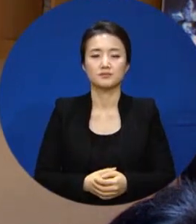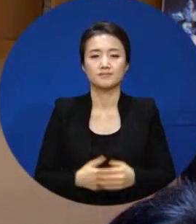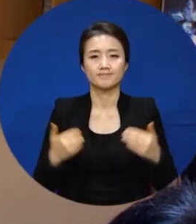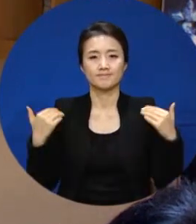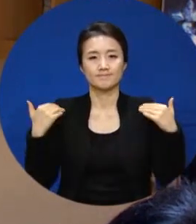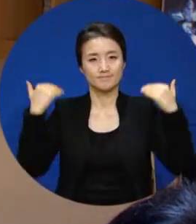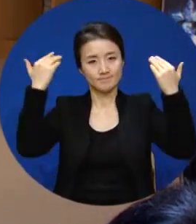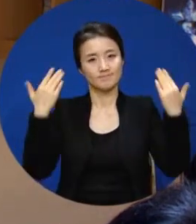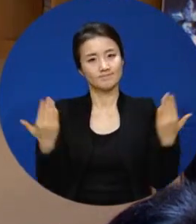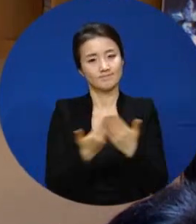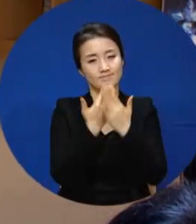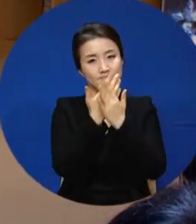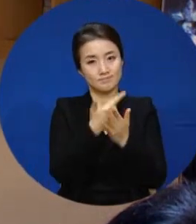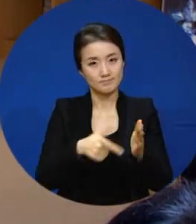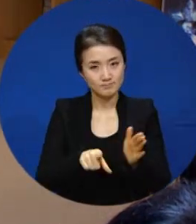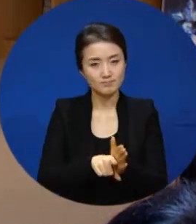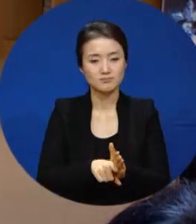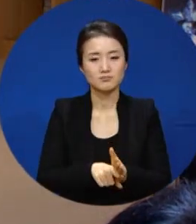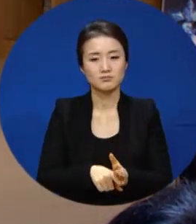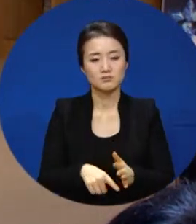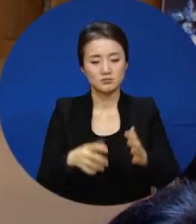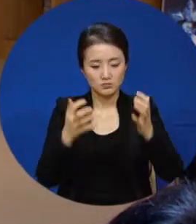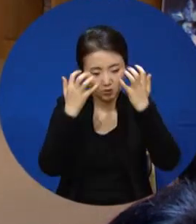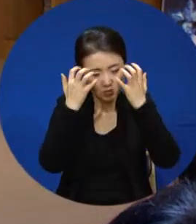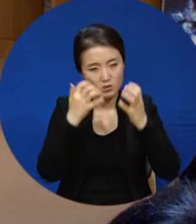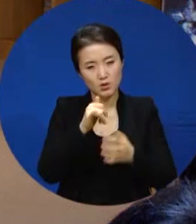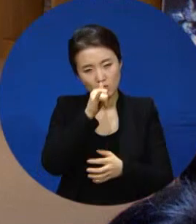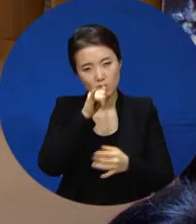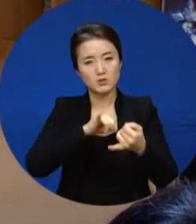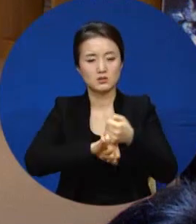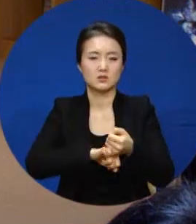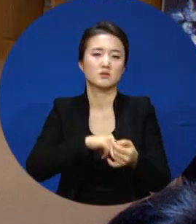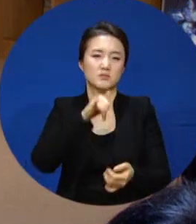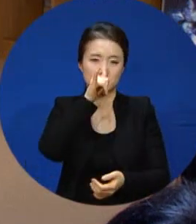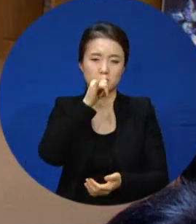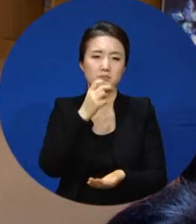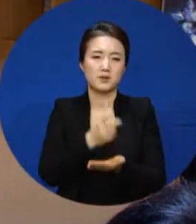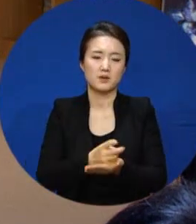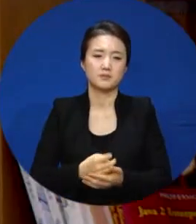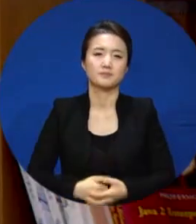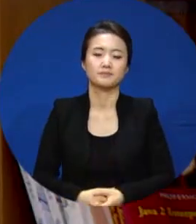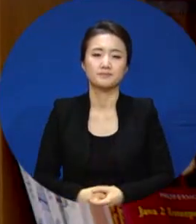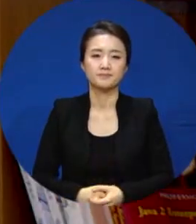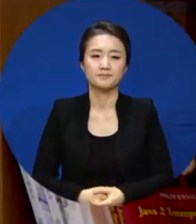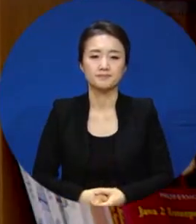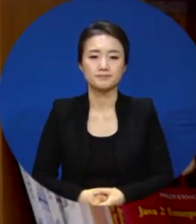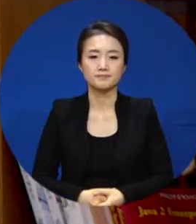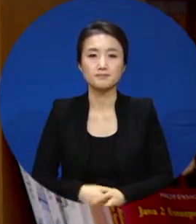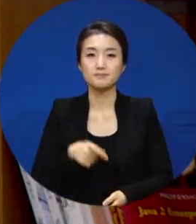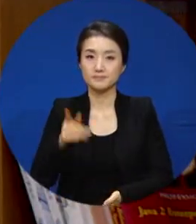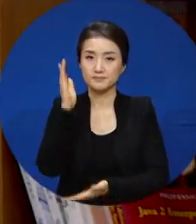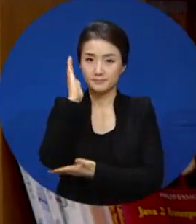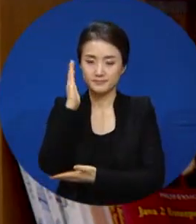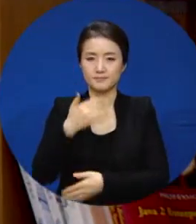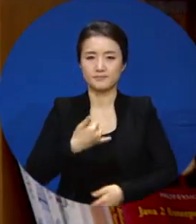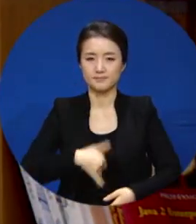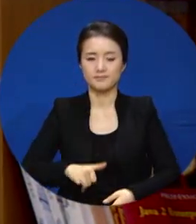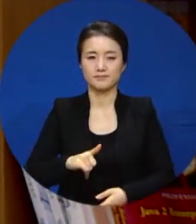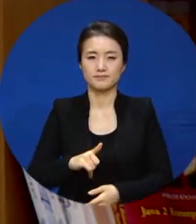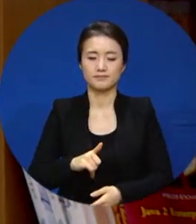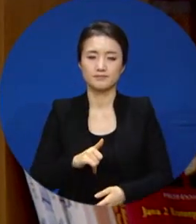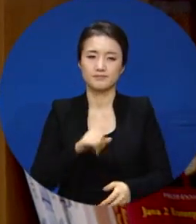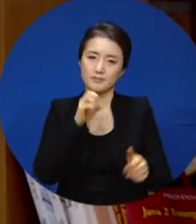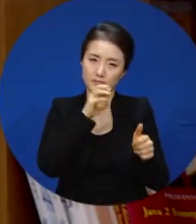이런 곡 쩔은 필수적인 요소다 이 거에요 그렇기 때문에 얘기를 애들한테 전해주셔서 그걸